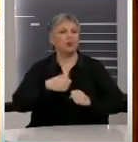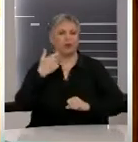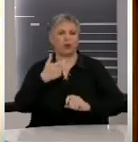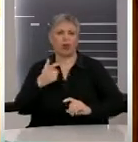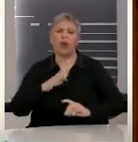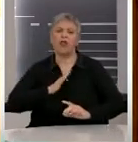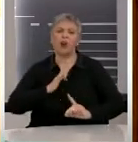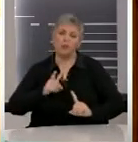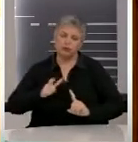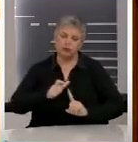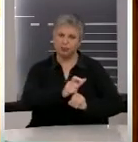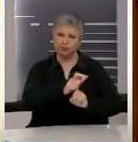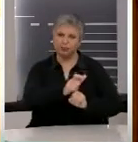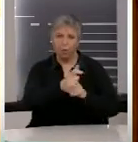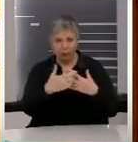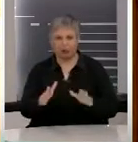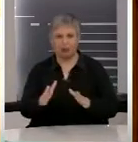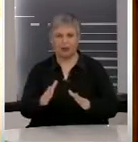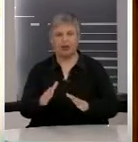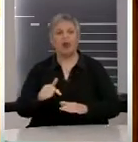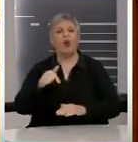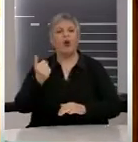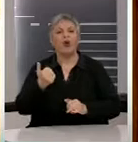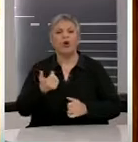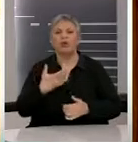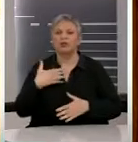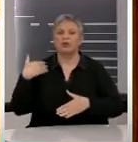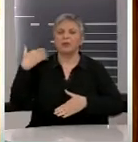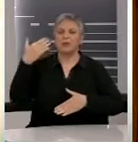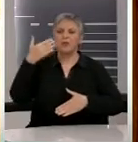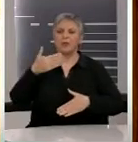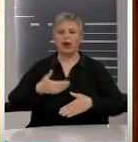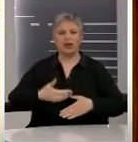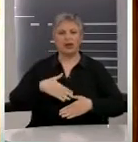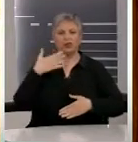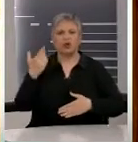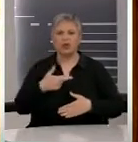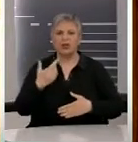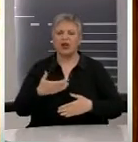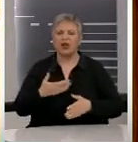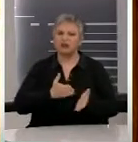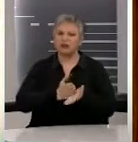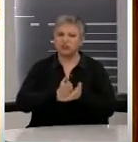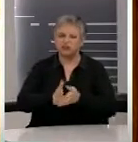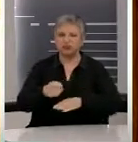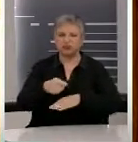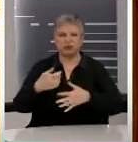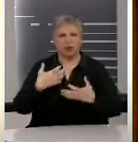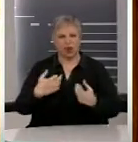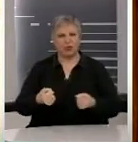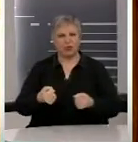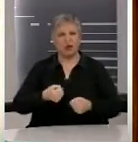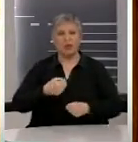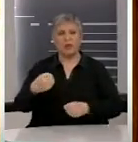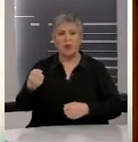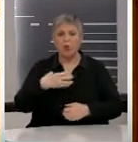περιθώριο, θέλει να λύσει τα χέρια αυτών που ποτέ δεν τους χαρίστηκε τίποτα. Η Ελλάδα